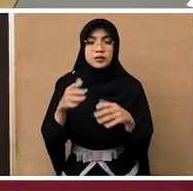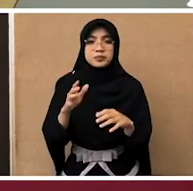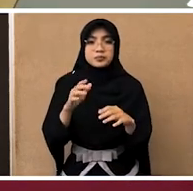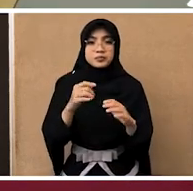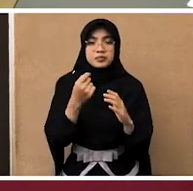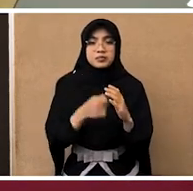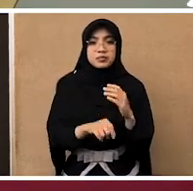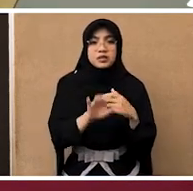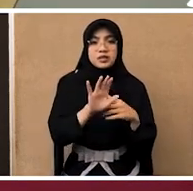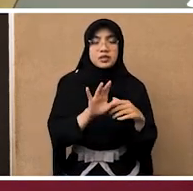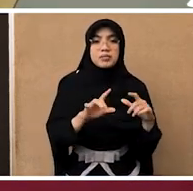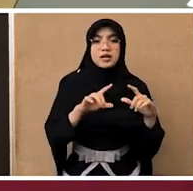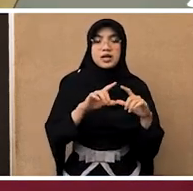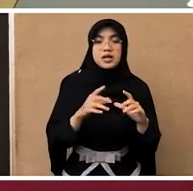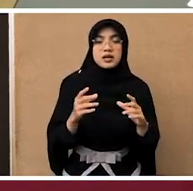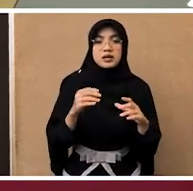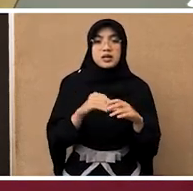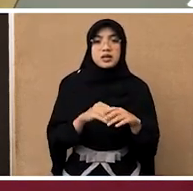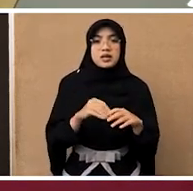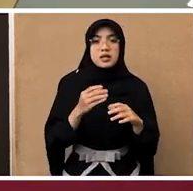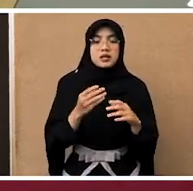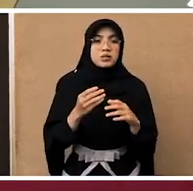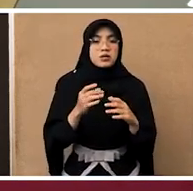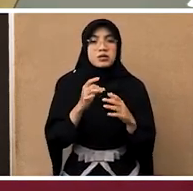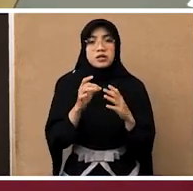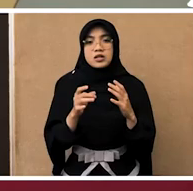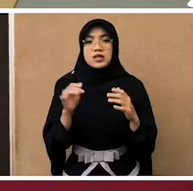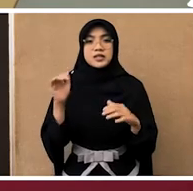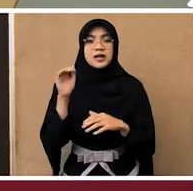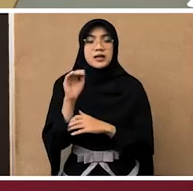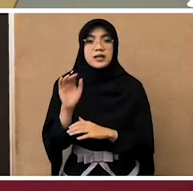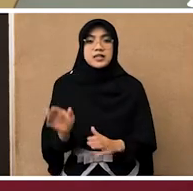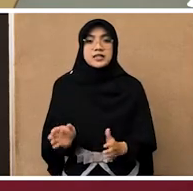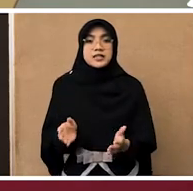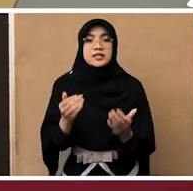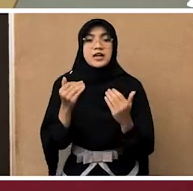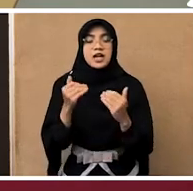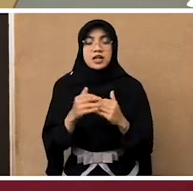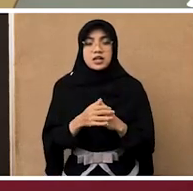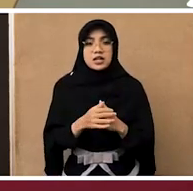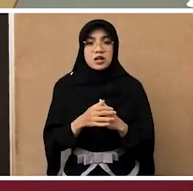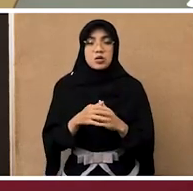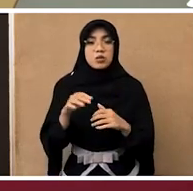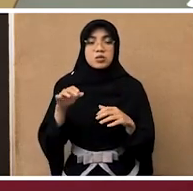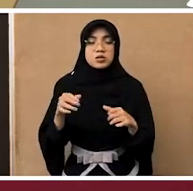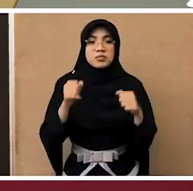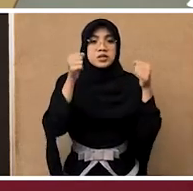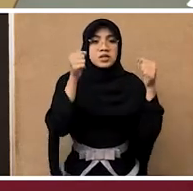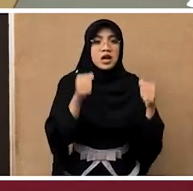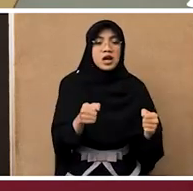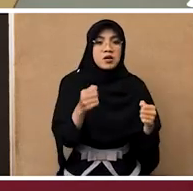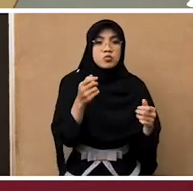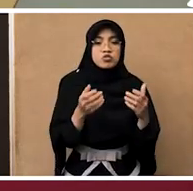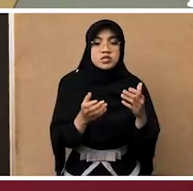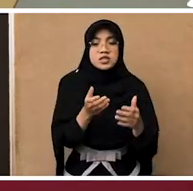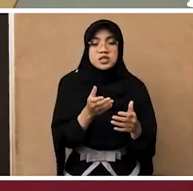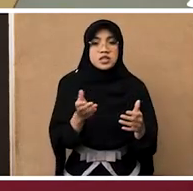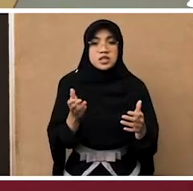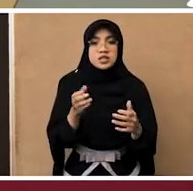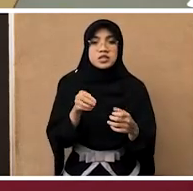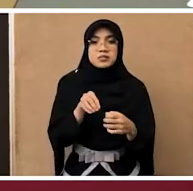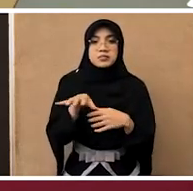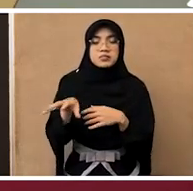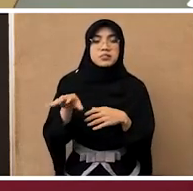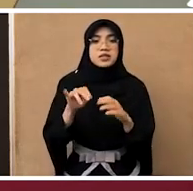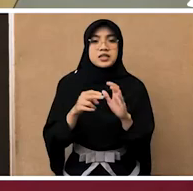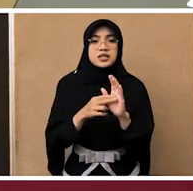pasal 5A kemudian ini masuk Petty crimes misalnya kejahatan ringan gitu kan Kalau musuh penjara nanti dia malah apa masukin